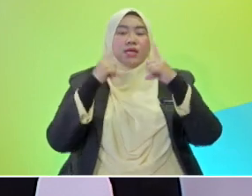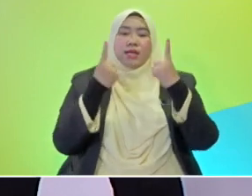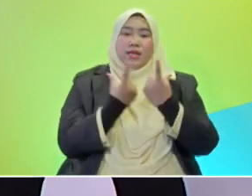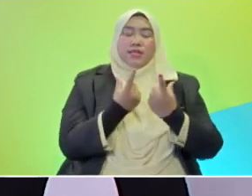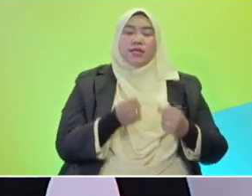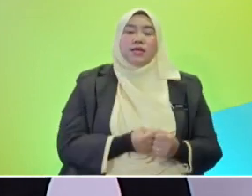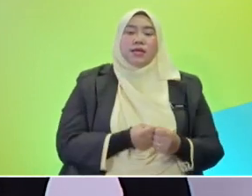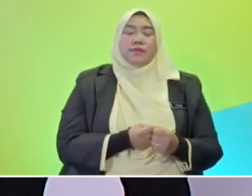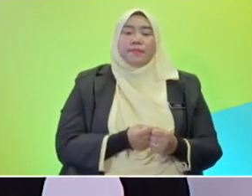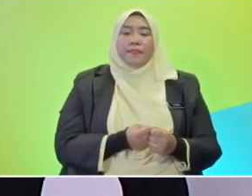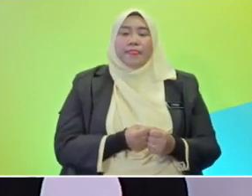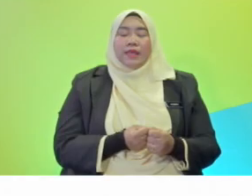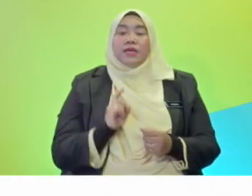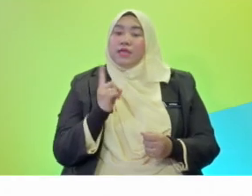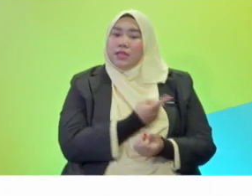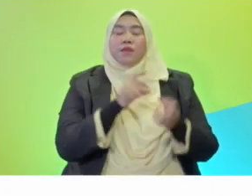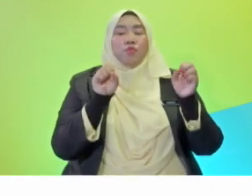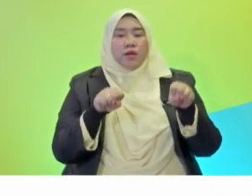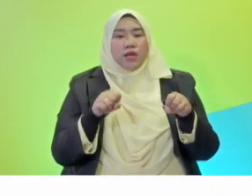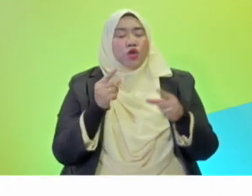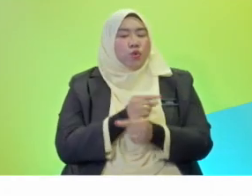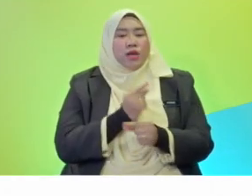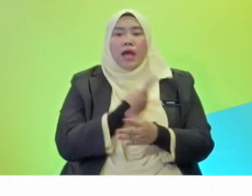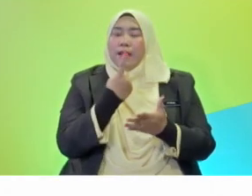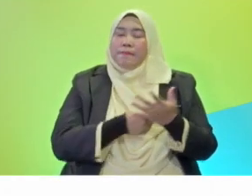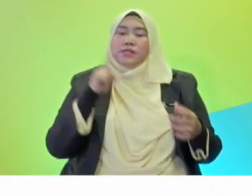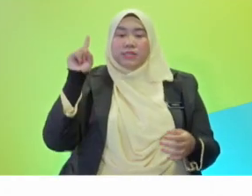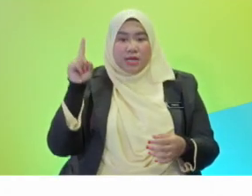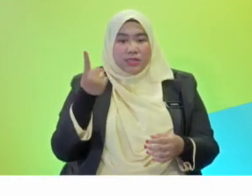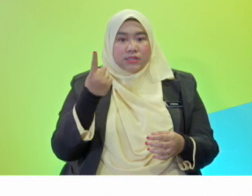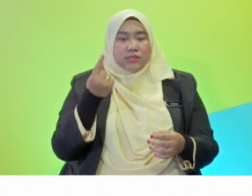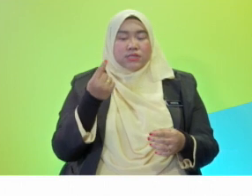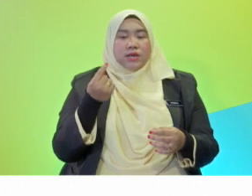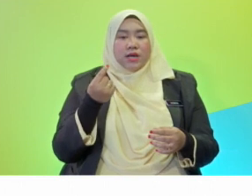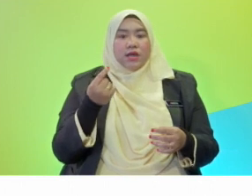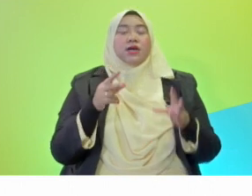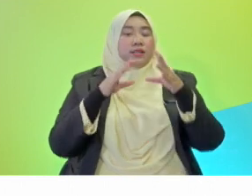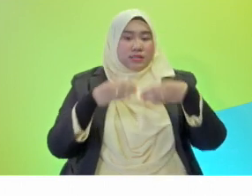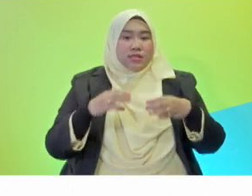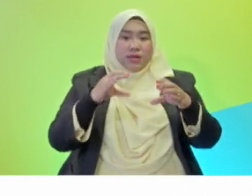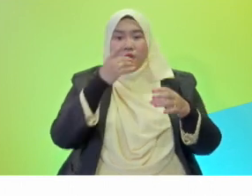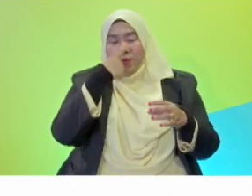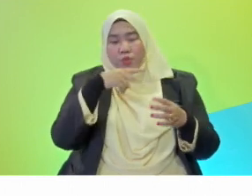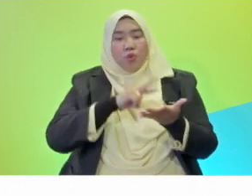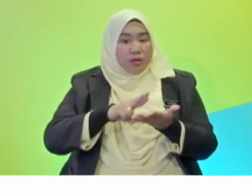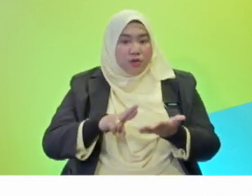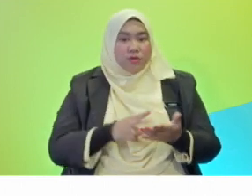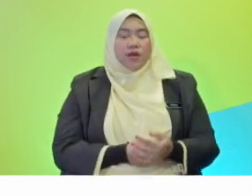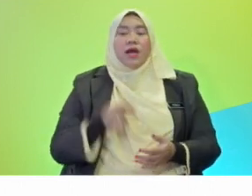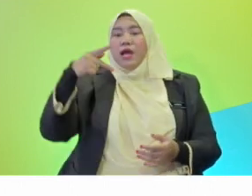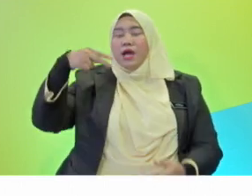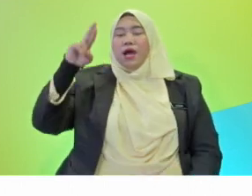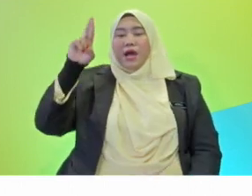sebenarnya kita boleh digunakan apa juga kaidah mengikut kreativity guru-guru yang mengajak contohnya artis juga boleh